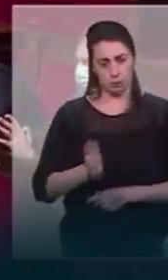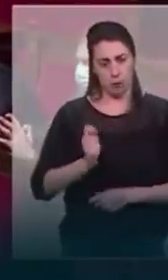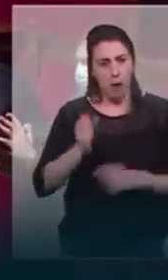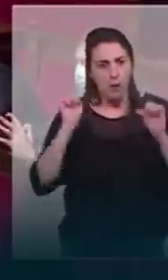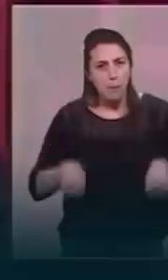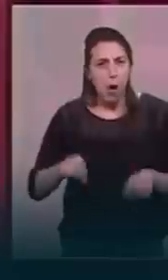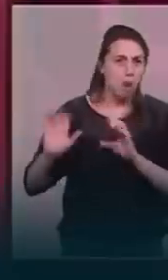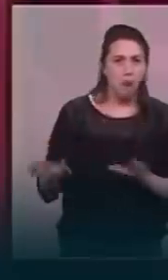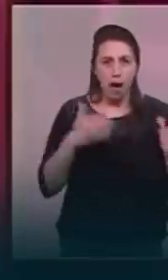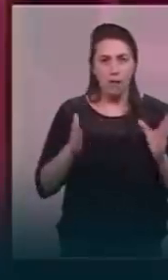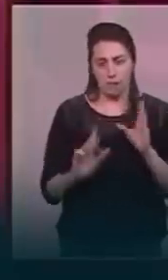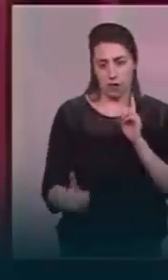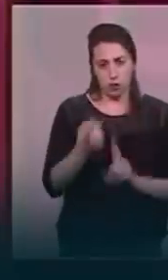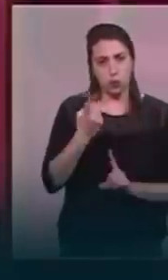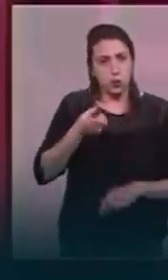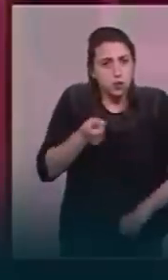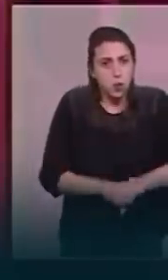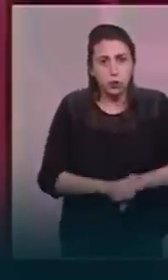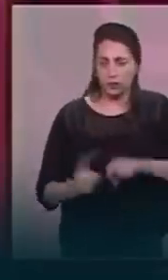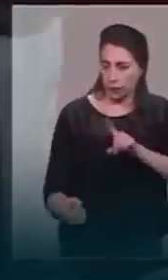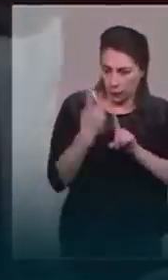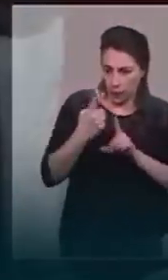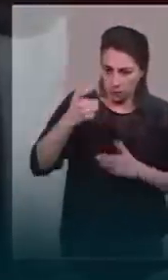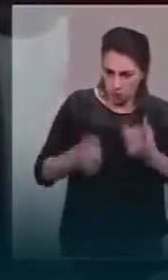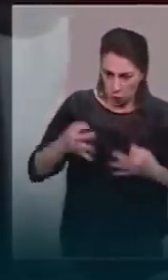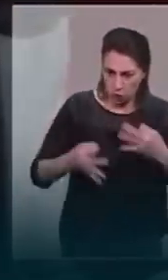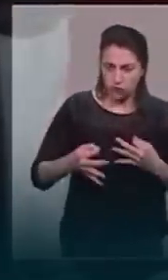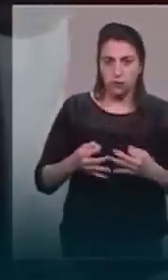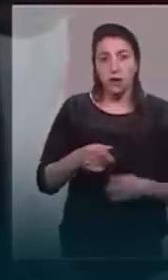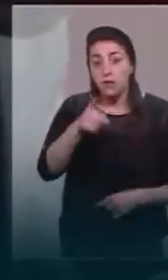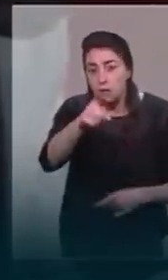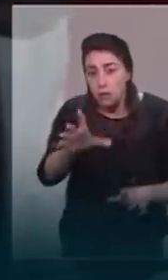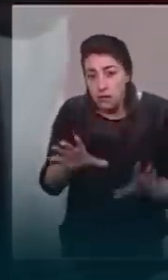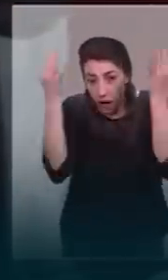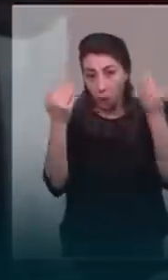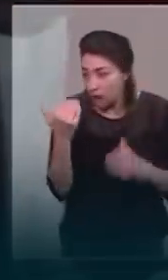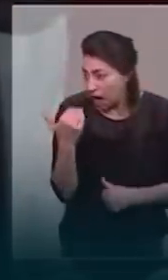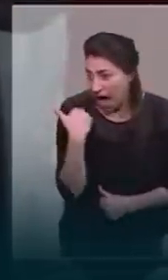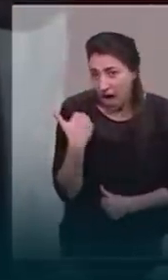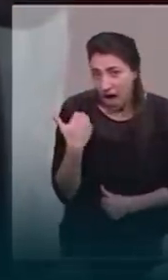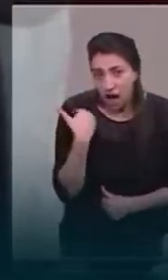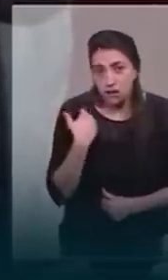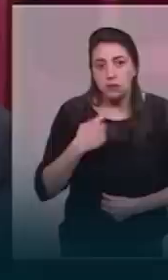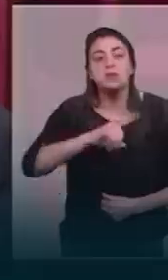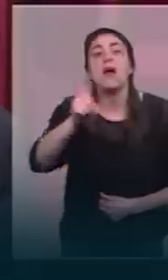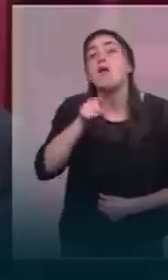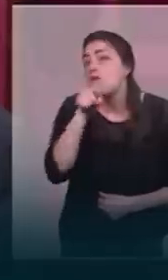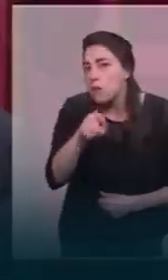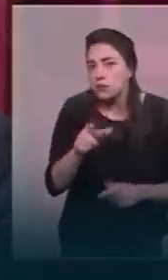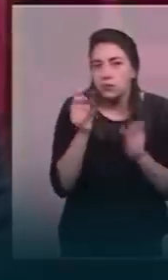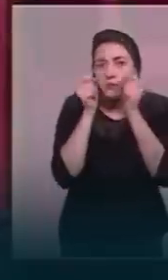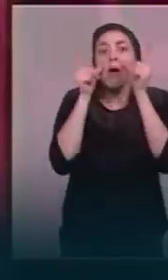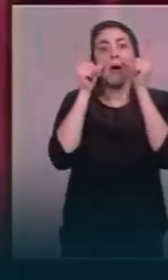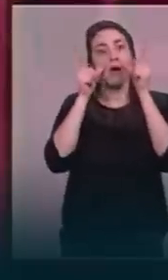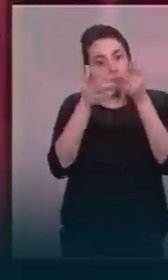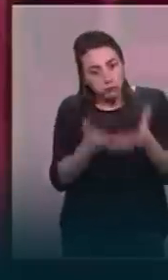immédiates. Mais vous ne pouvez pas dire que vous le découvrez, monsieur le garde des Sceaux. Vous ne pouvez pas dire que vous êtes étonné par la